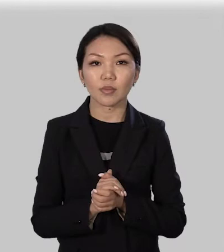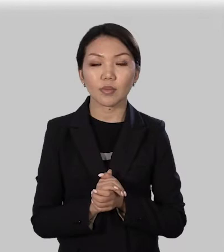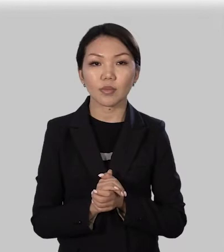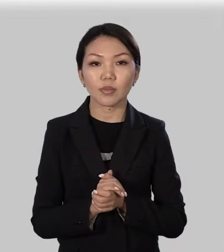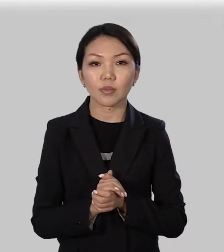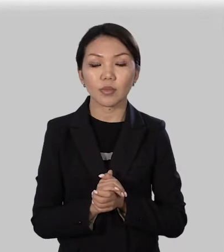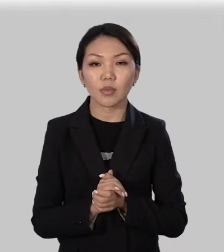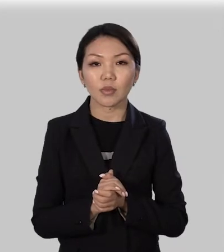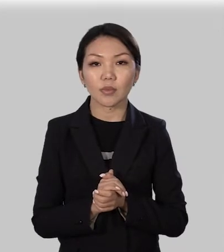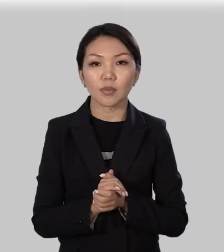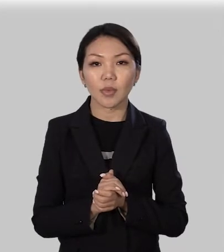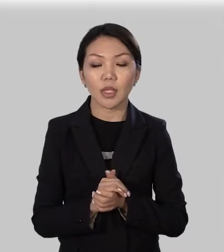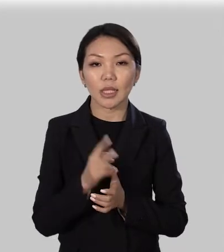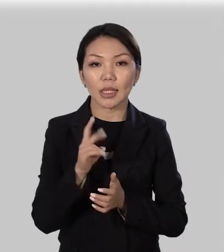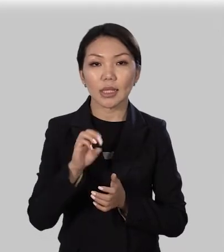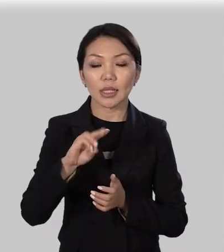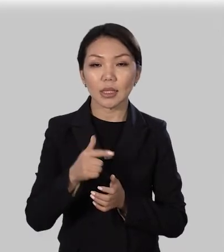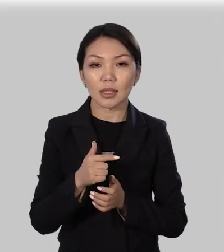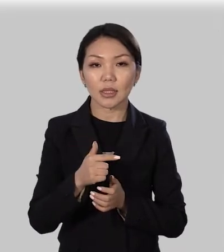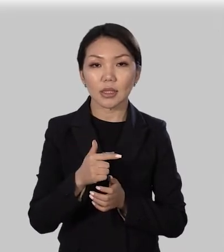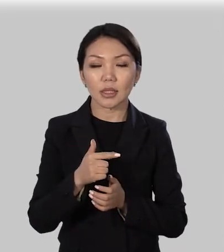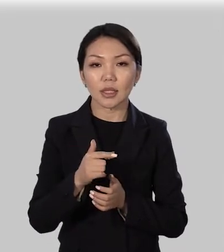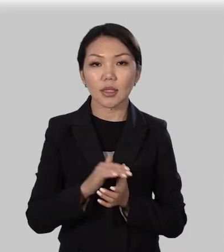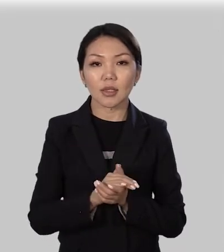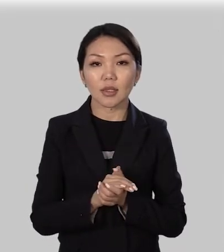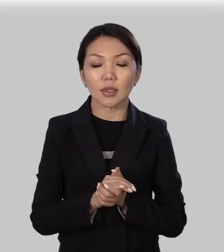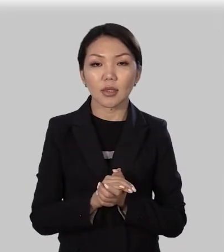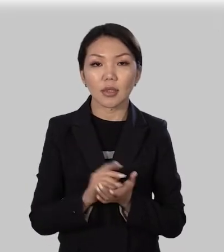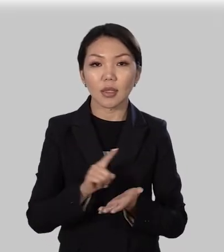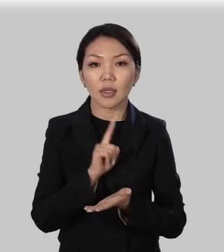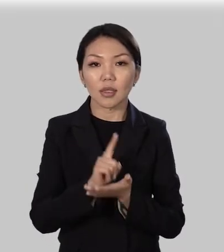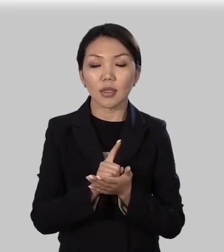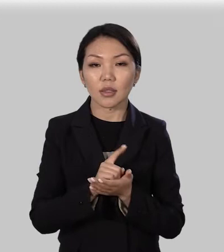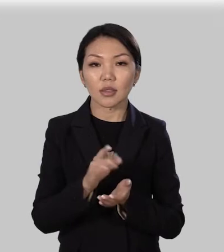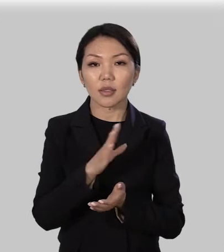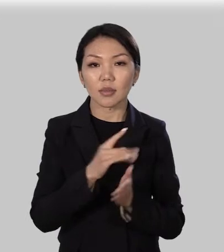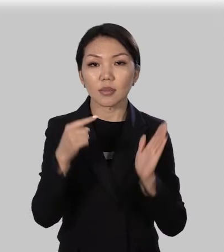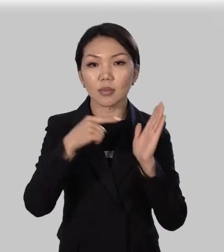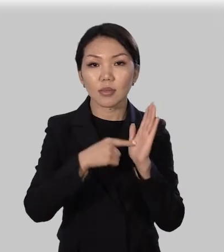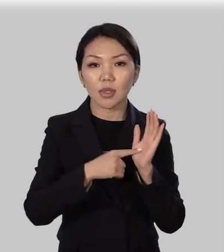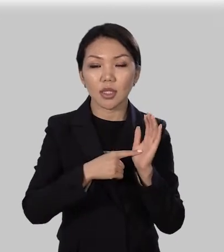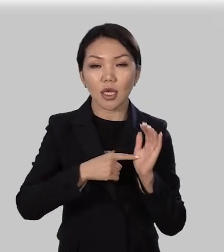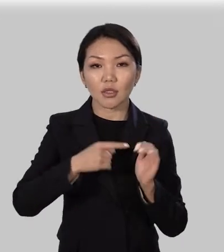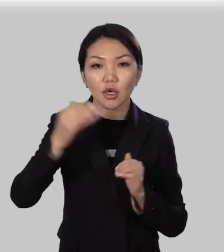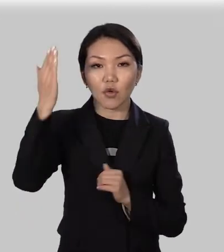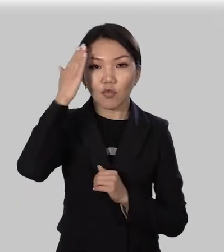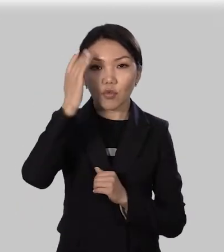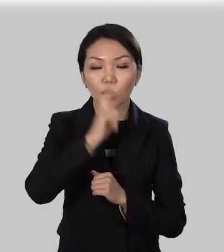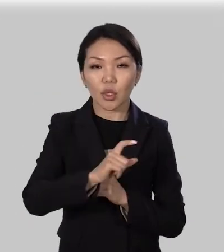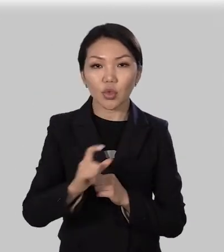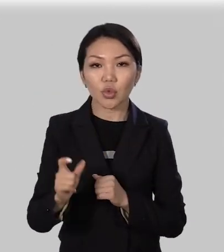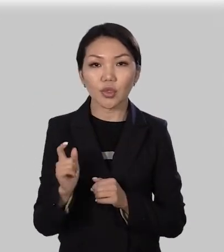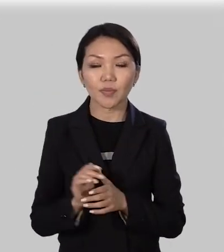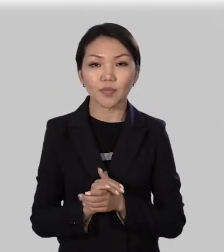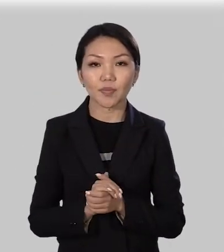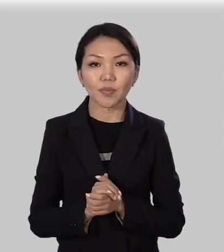Слово в речи. Кисть, которой водит художник, должна обмакиваться в разум, а грифель и Аристотель говорили, что